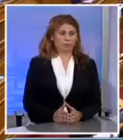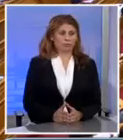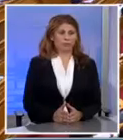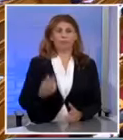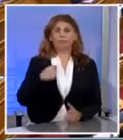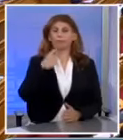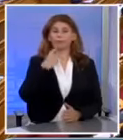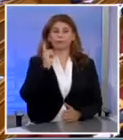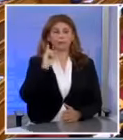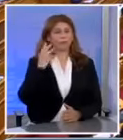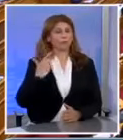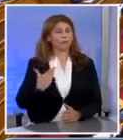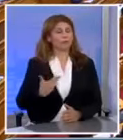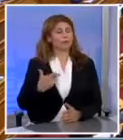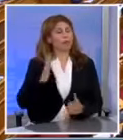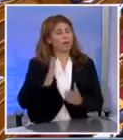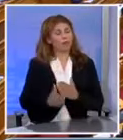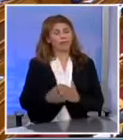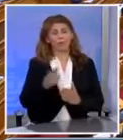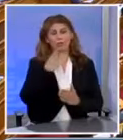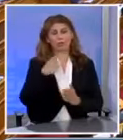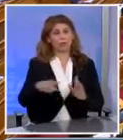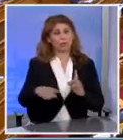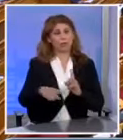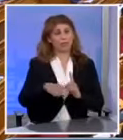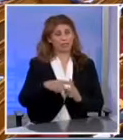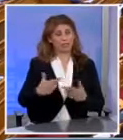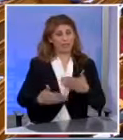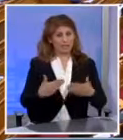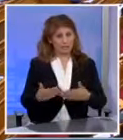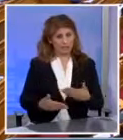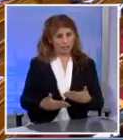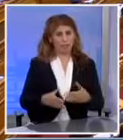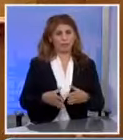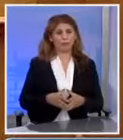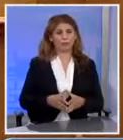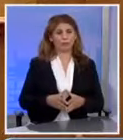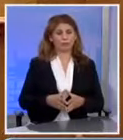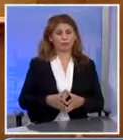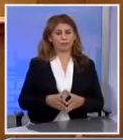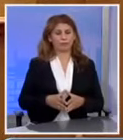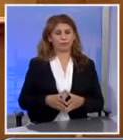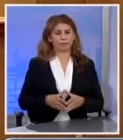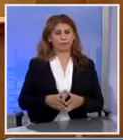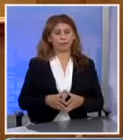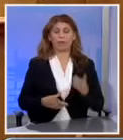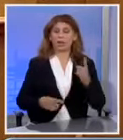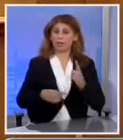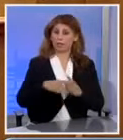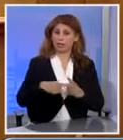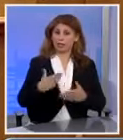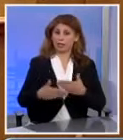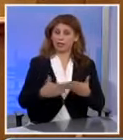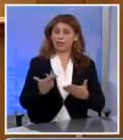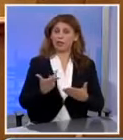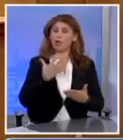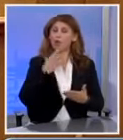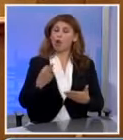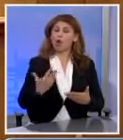Λέγοντας ότι ευθέως θα σας πω είναι μια θετική εξέλιξη, είναι μια θετική εξέλιξη διότι η νέα